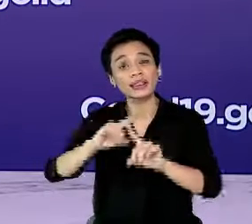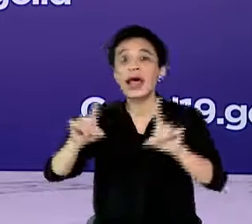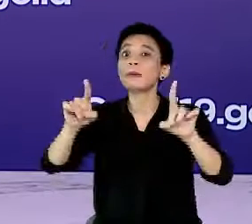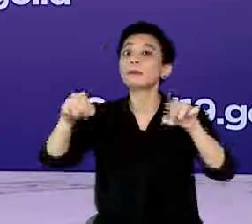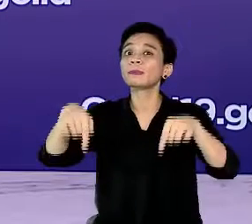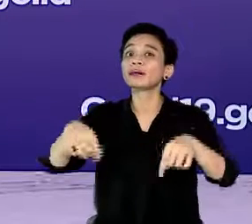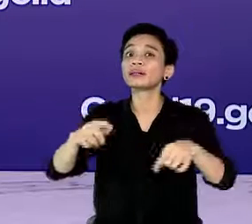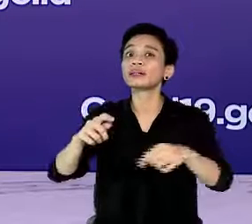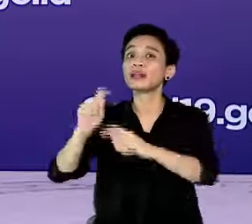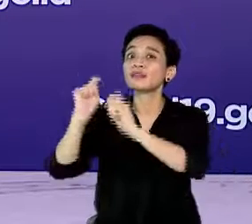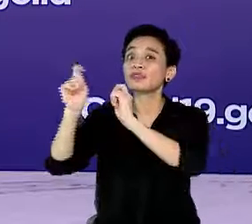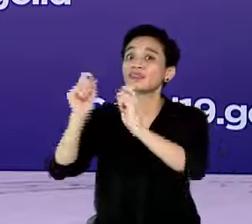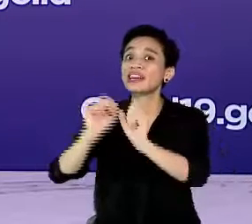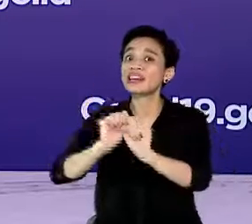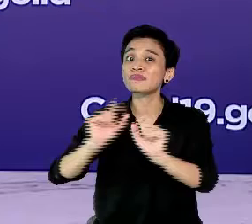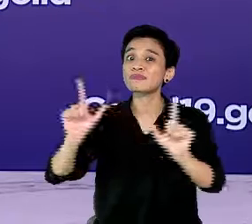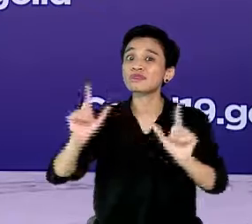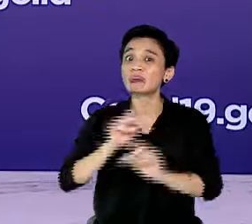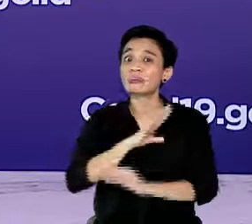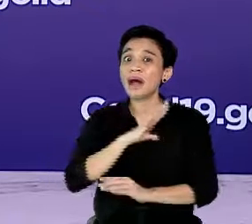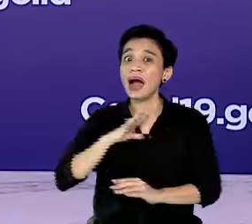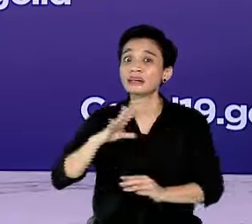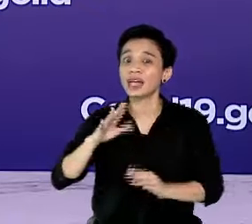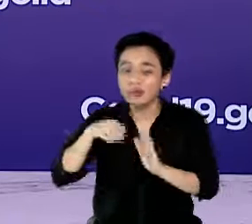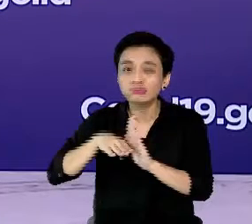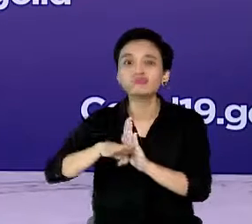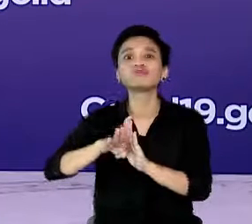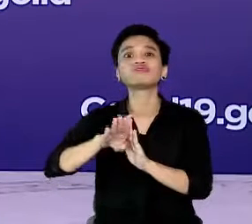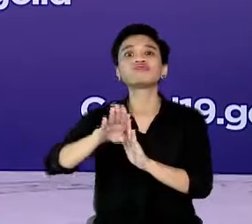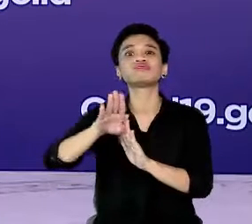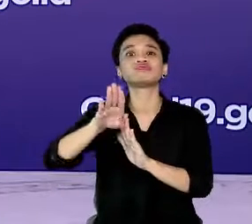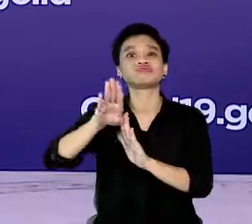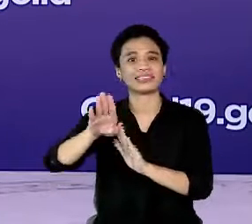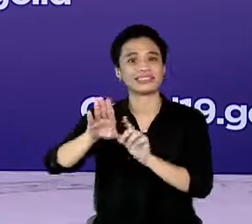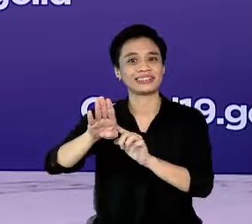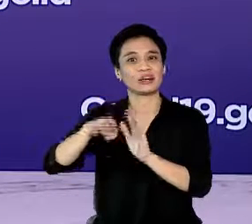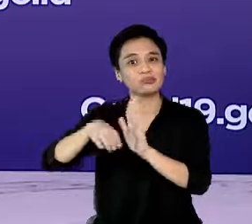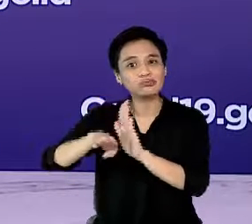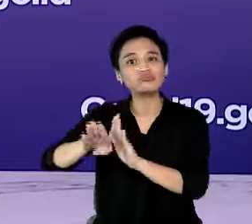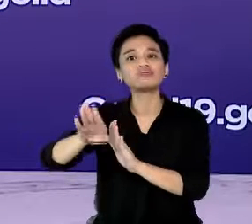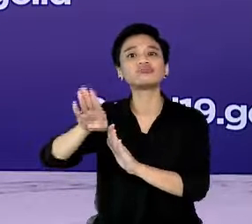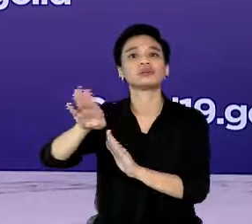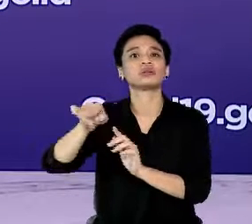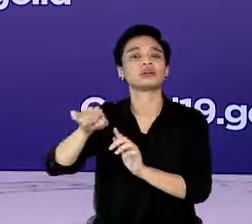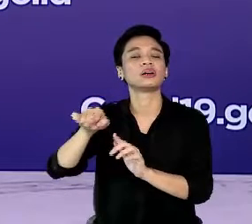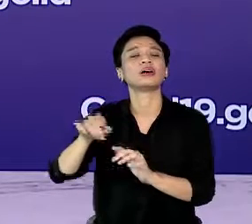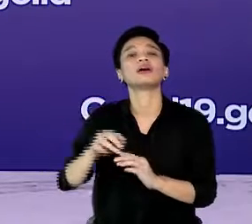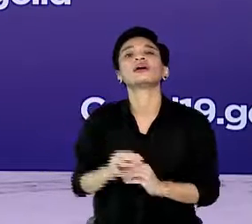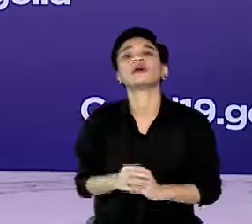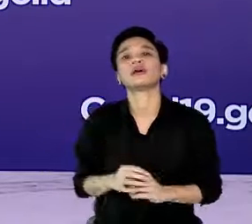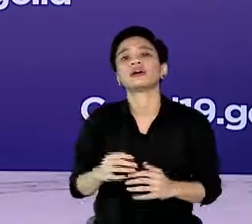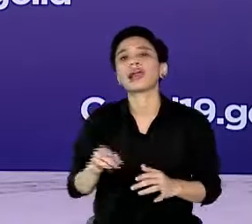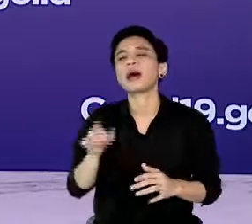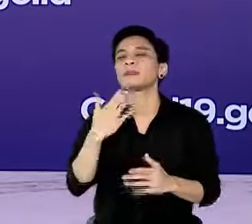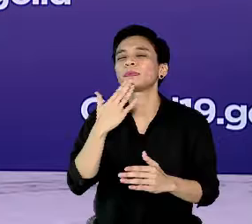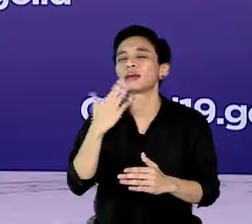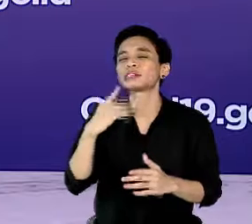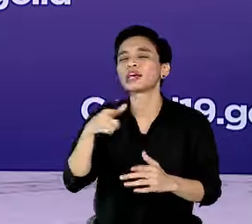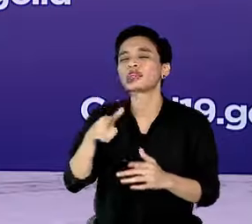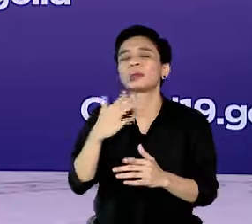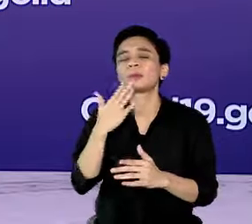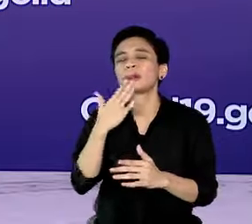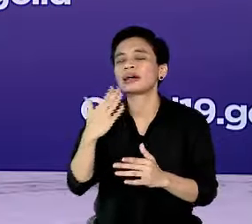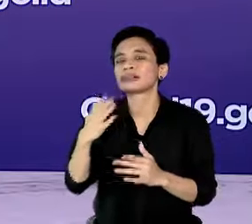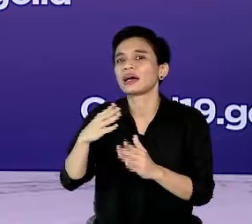panjang Idul Fitri ini naik sesuai dengan kalkulasi yang selama ini ada kalau terkait dengan libur panjang